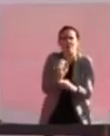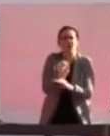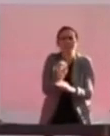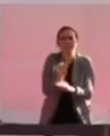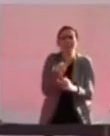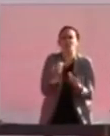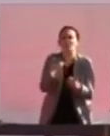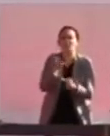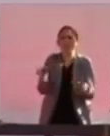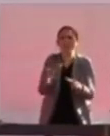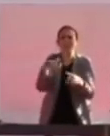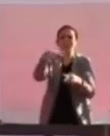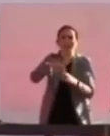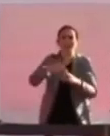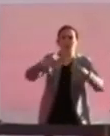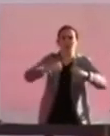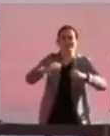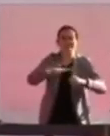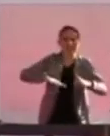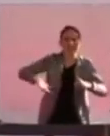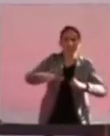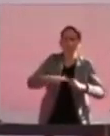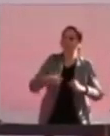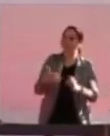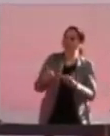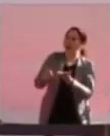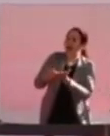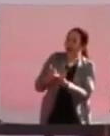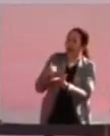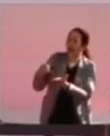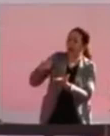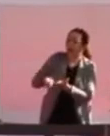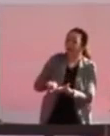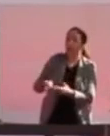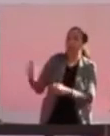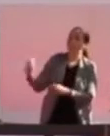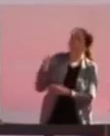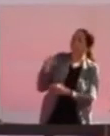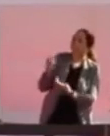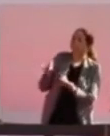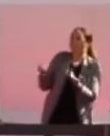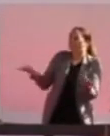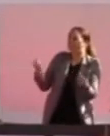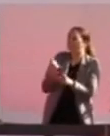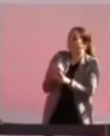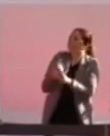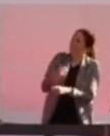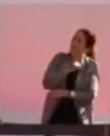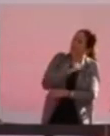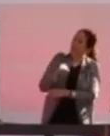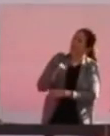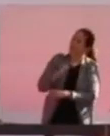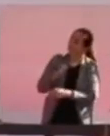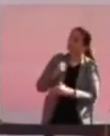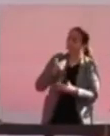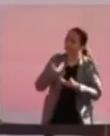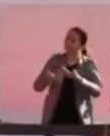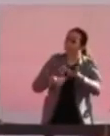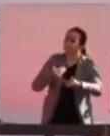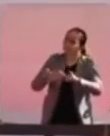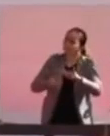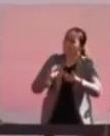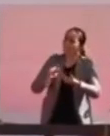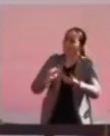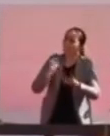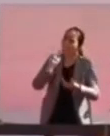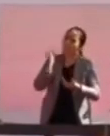sono anni che ci ha chiesto di avere pazienza che ci viene detto che un passetto alla volta i miglioramenti arriveranno ecco la